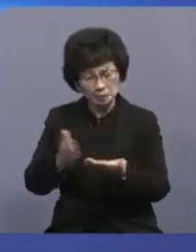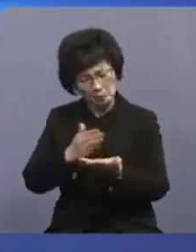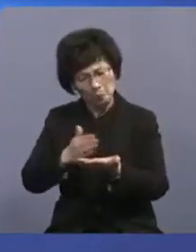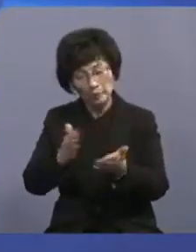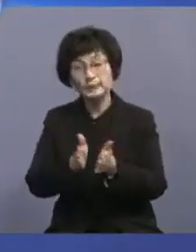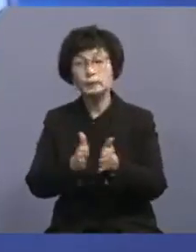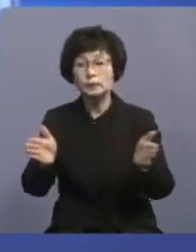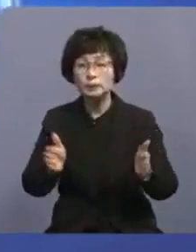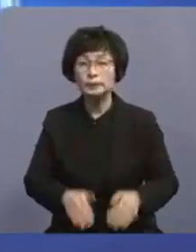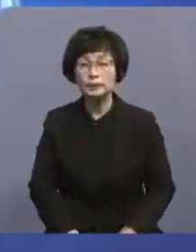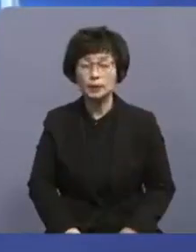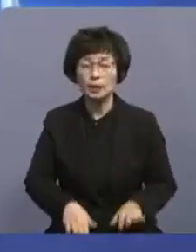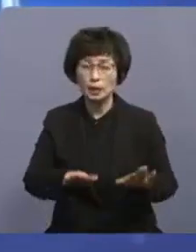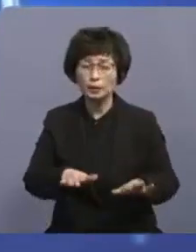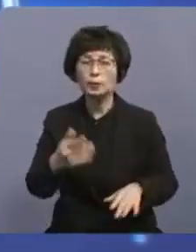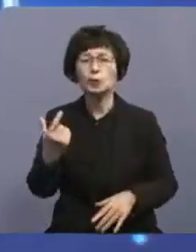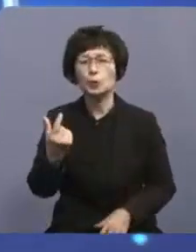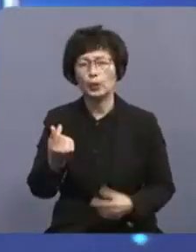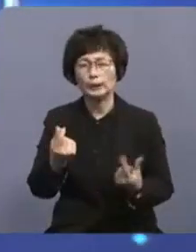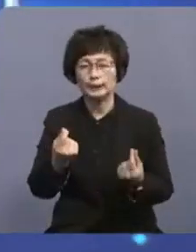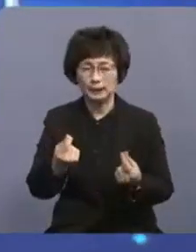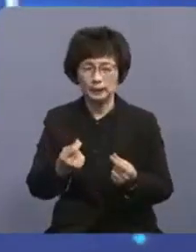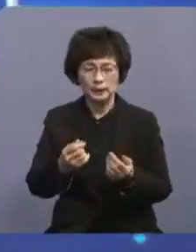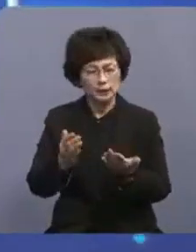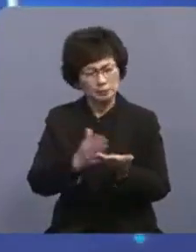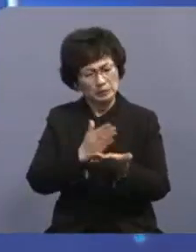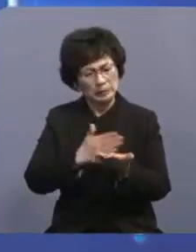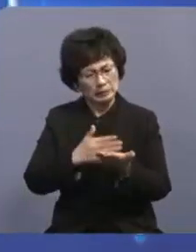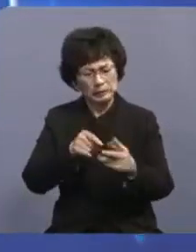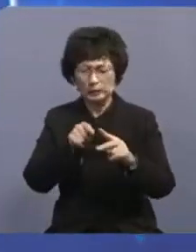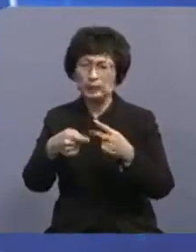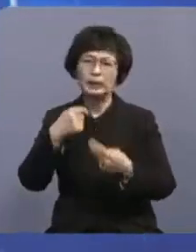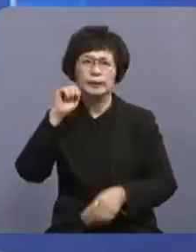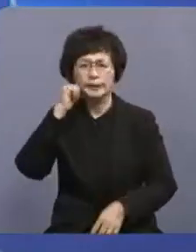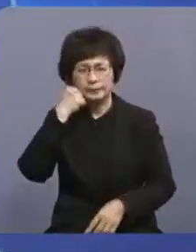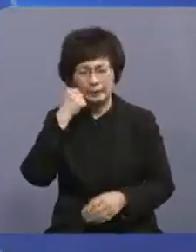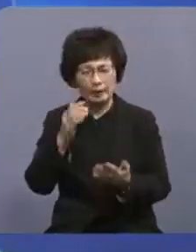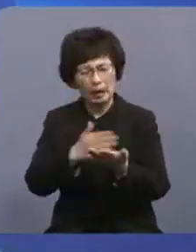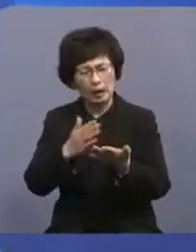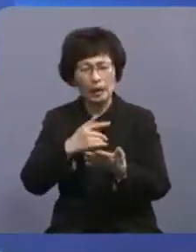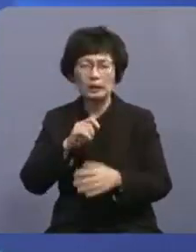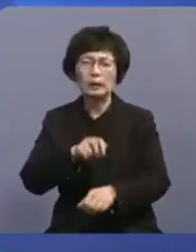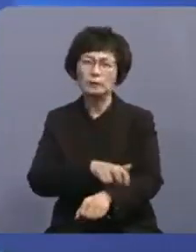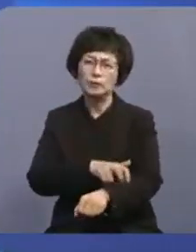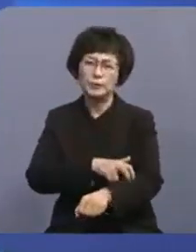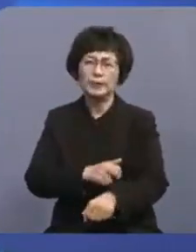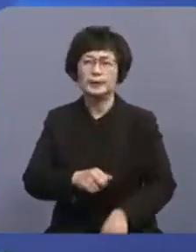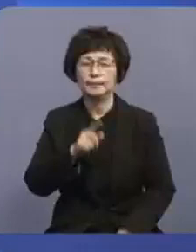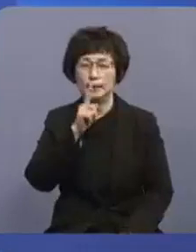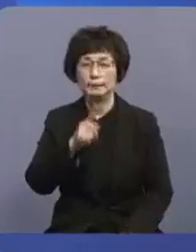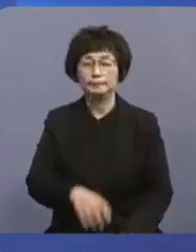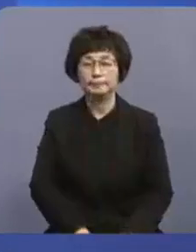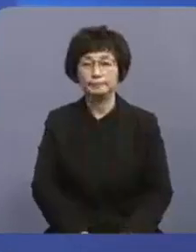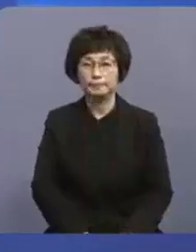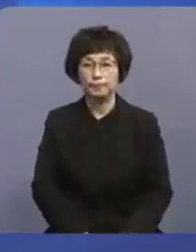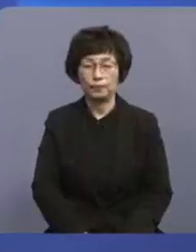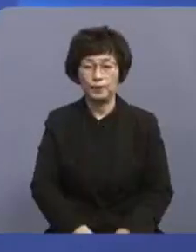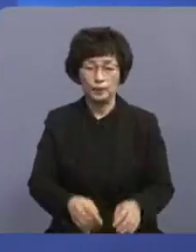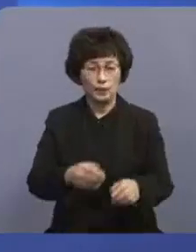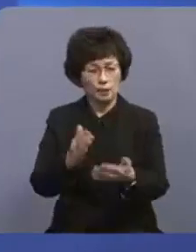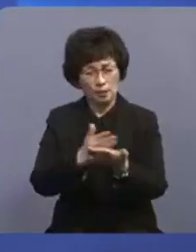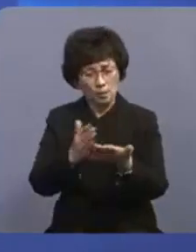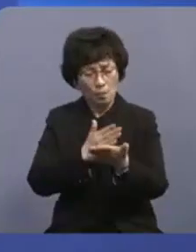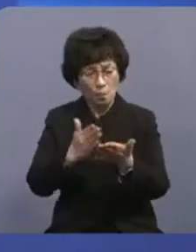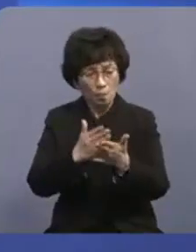시작됐습니다 이번에도 역시 평가서를 이해하기 어렵고 또 공람하기도 불편하다는 의견이 많았습니다 공람 기간도